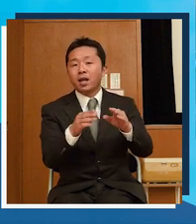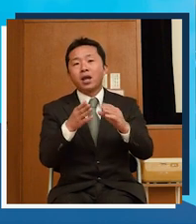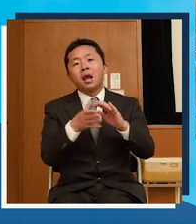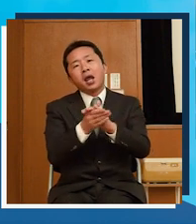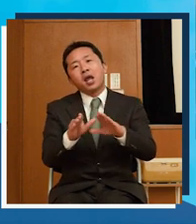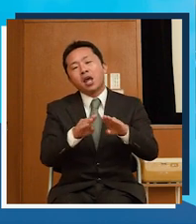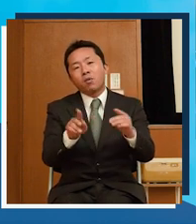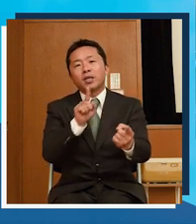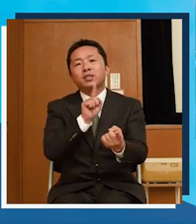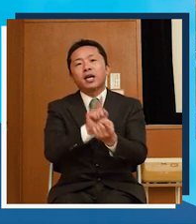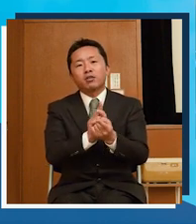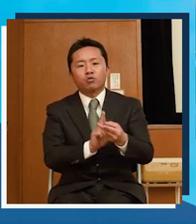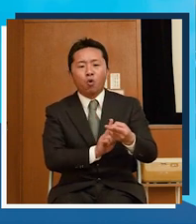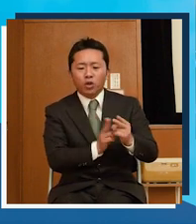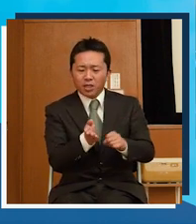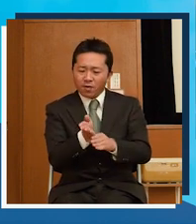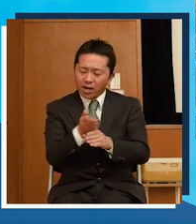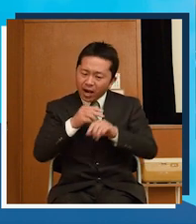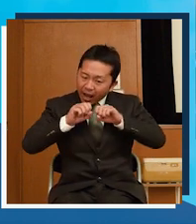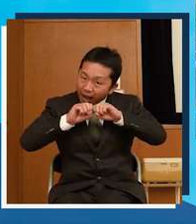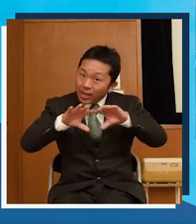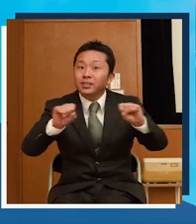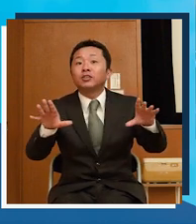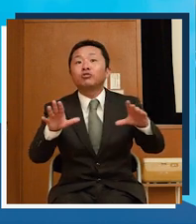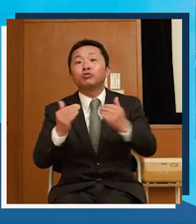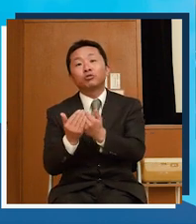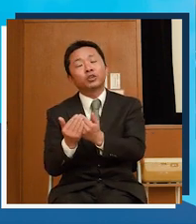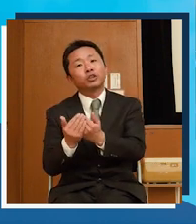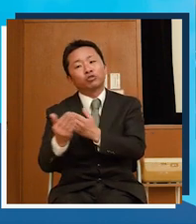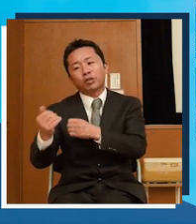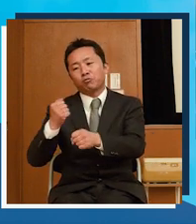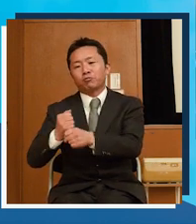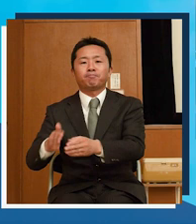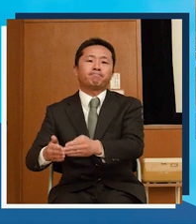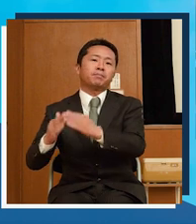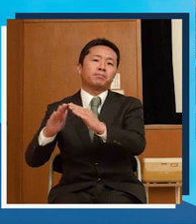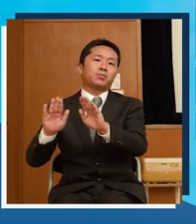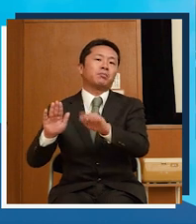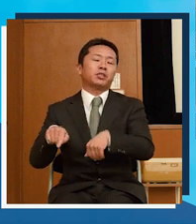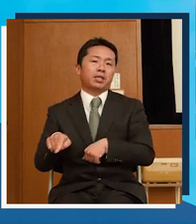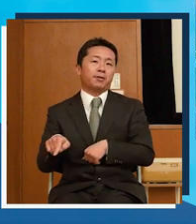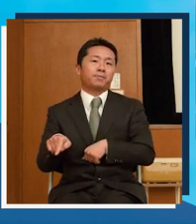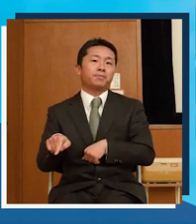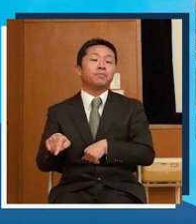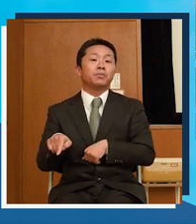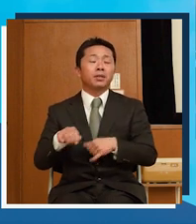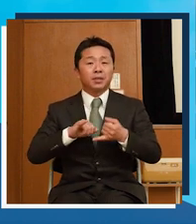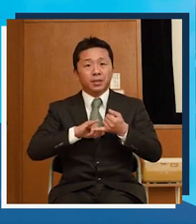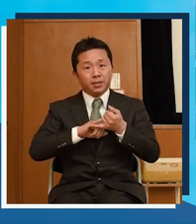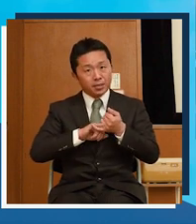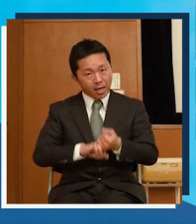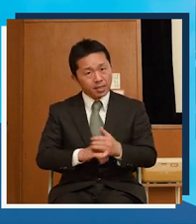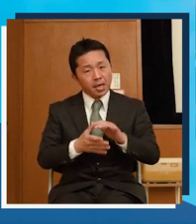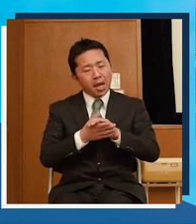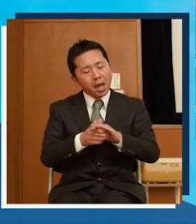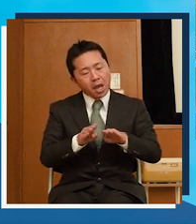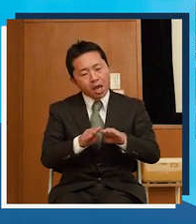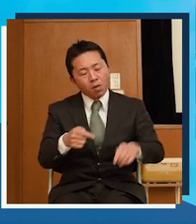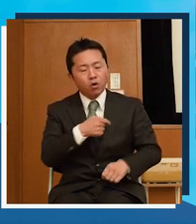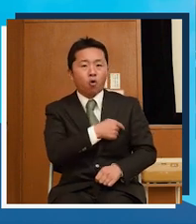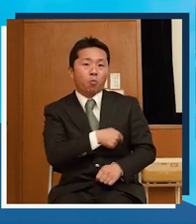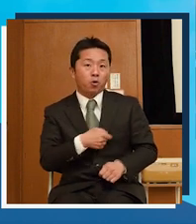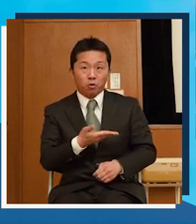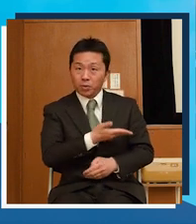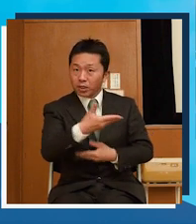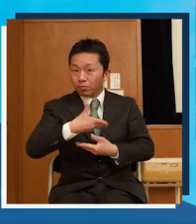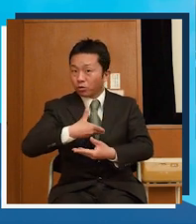対する沖縄から発信するそういう集を作っていただきました是非このような平和の思いを皆さんとも